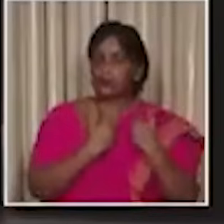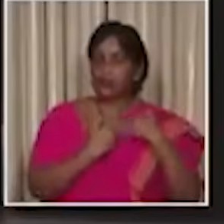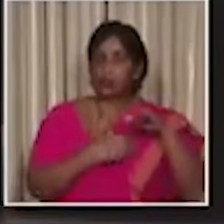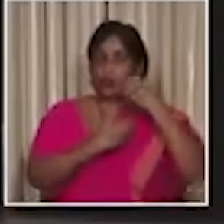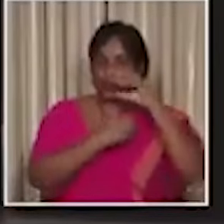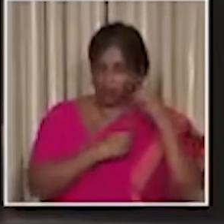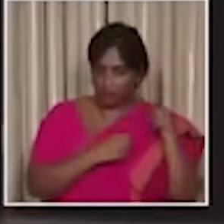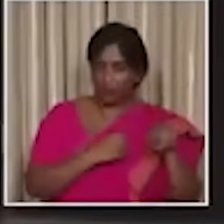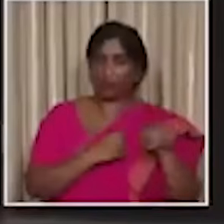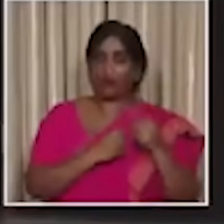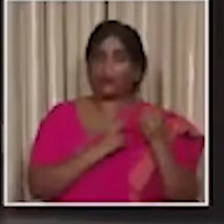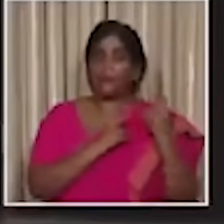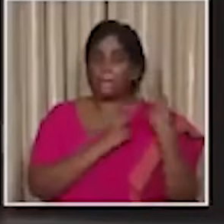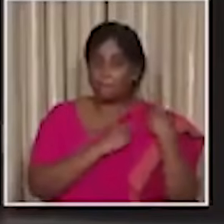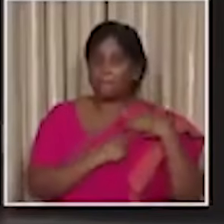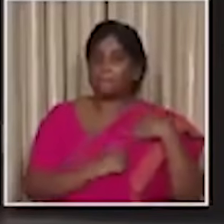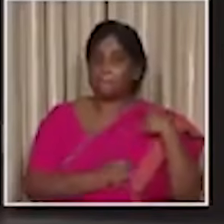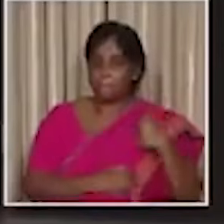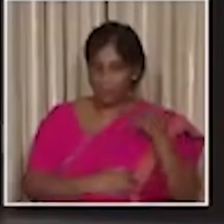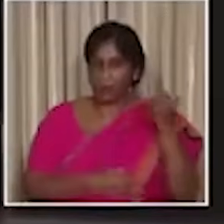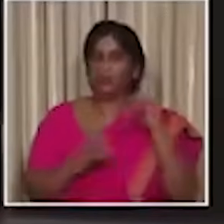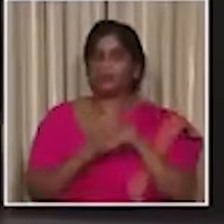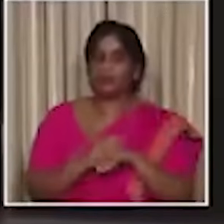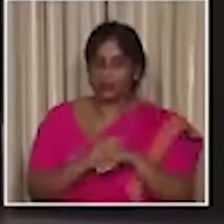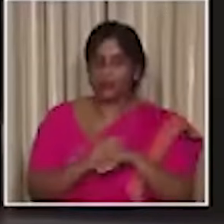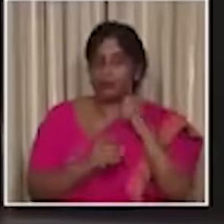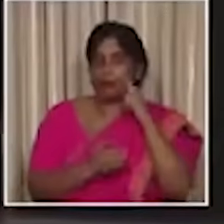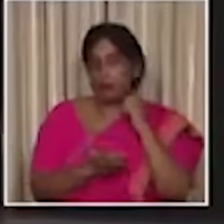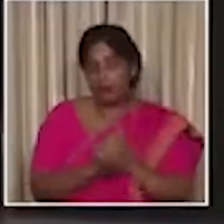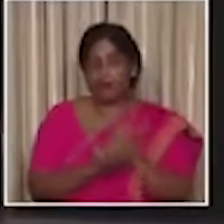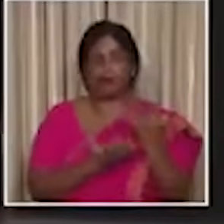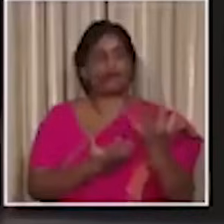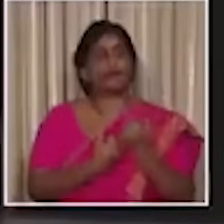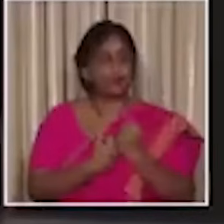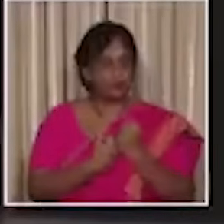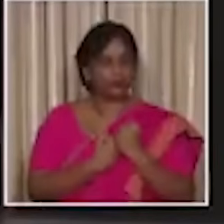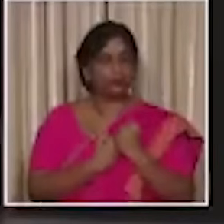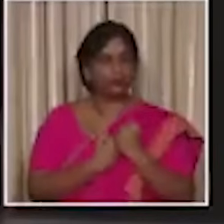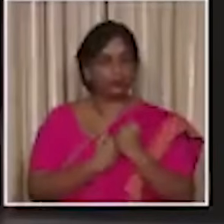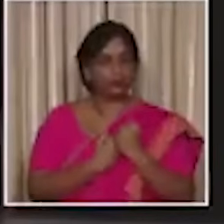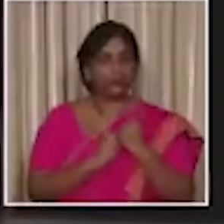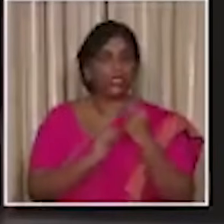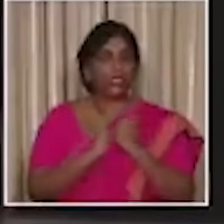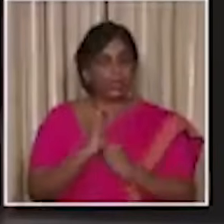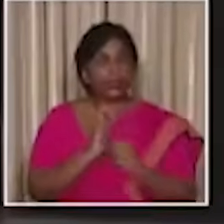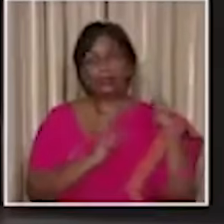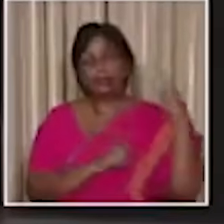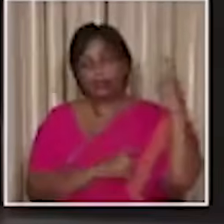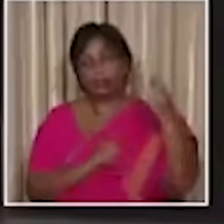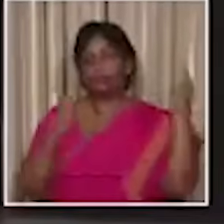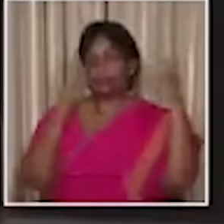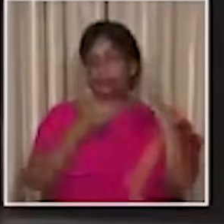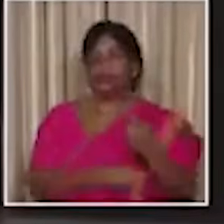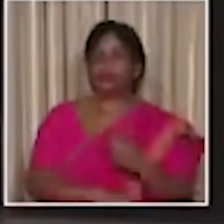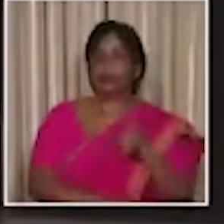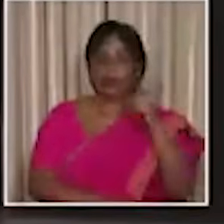භූවිද්‍යායකෙත් පෙරටු ගාමියෙක් කෙනෙක් ඉන්නේ. බොහොම අමාරුවෙන් ගත්තේ. හා නීති පරිගහට දෙපාරක් ගියා.